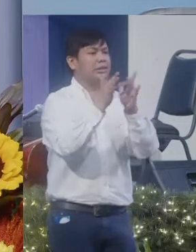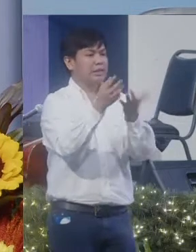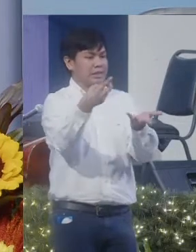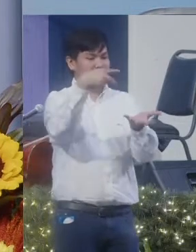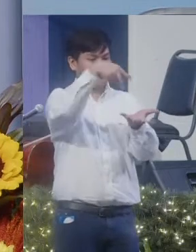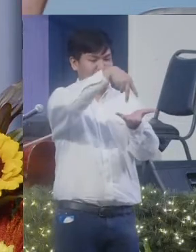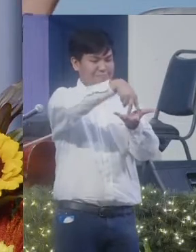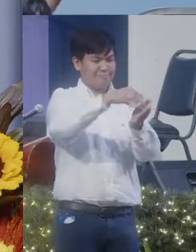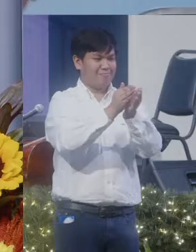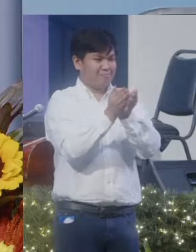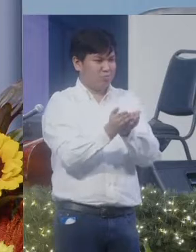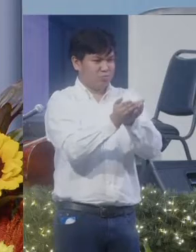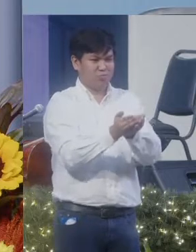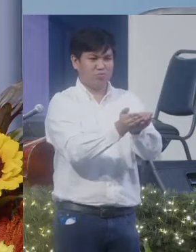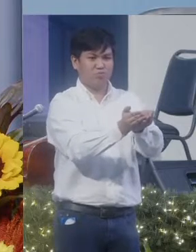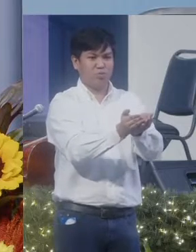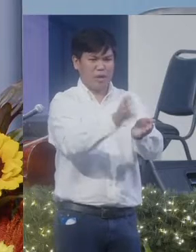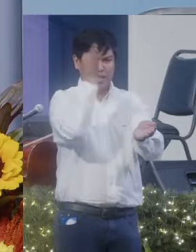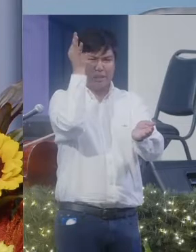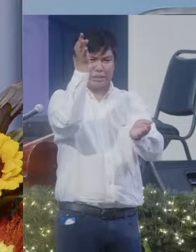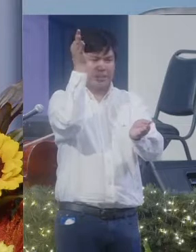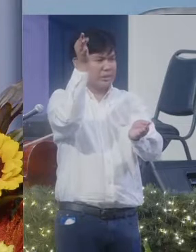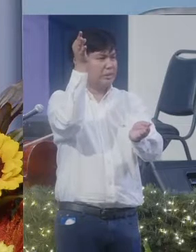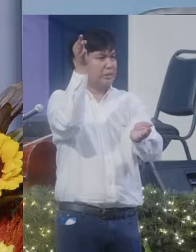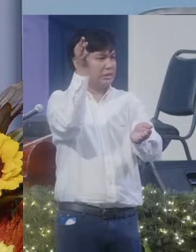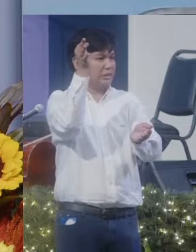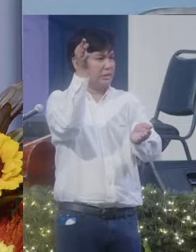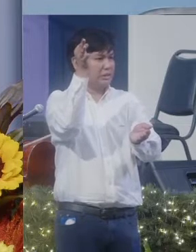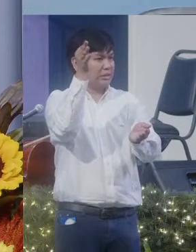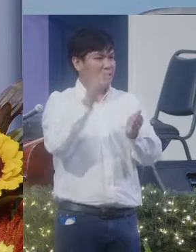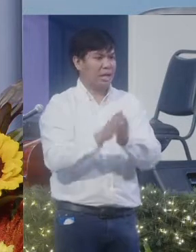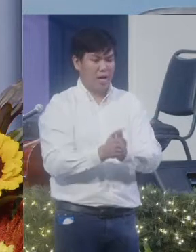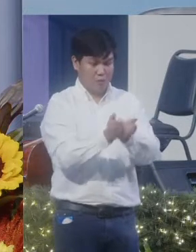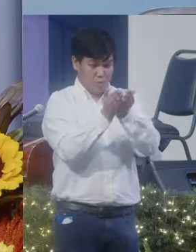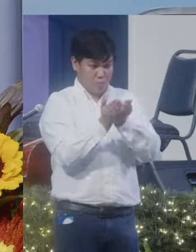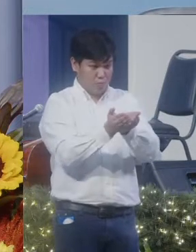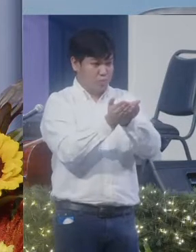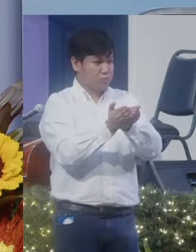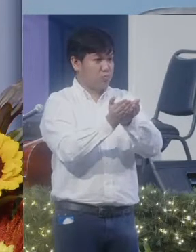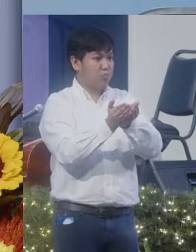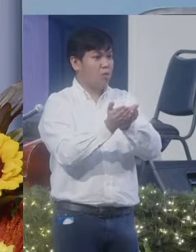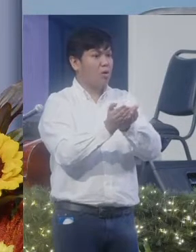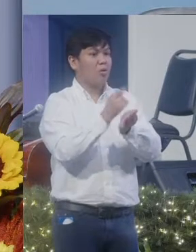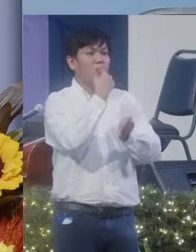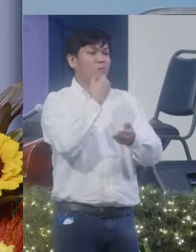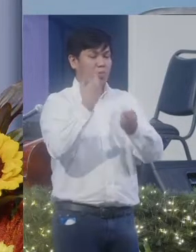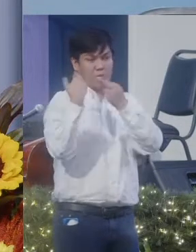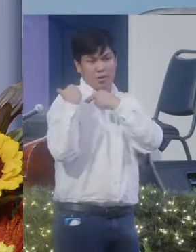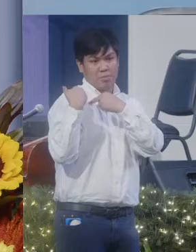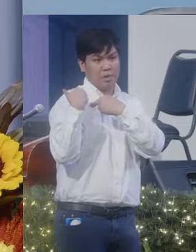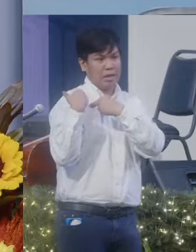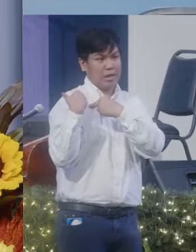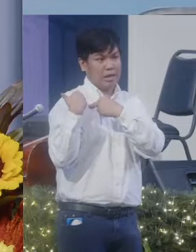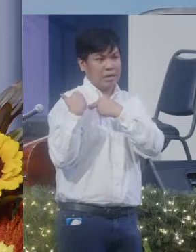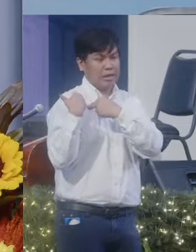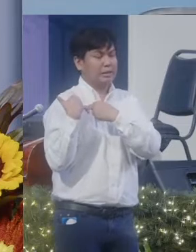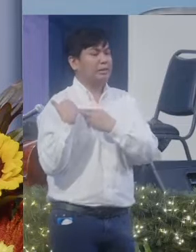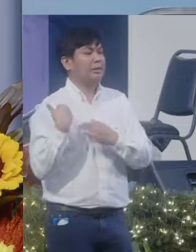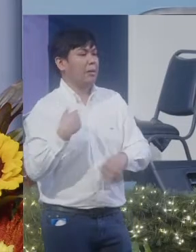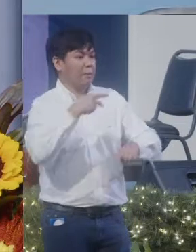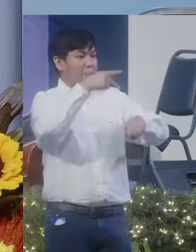boat. No? Yung bangka na yon, usually, ang may-ari ng bangka, umuupo sa